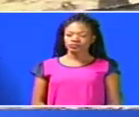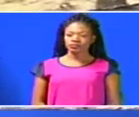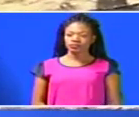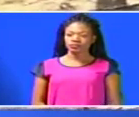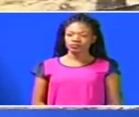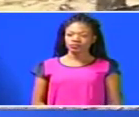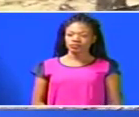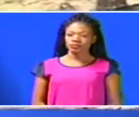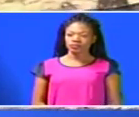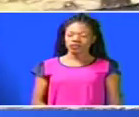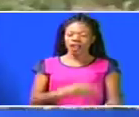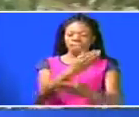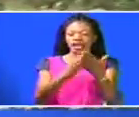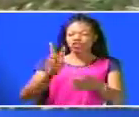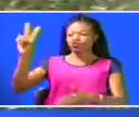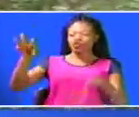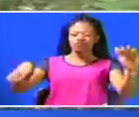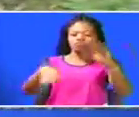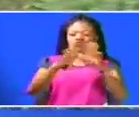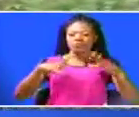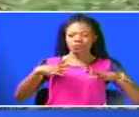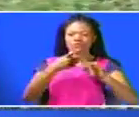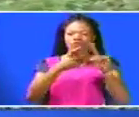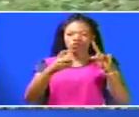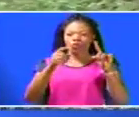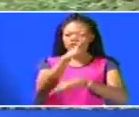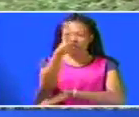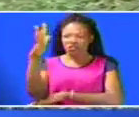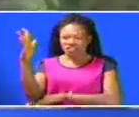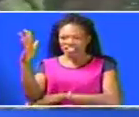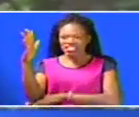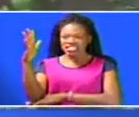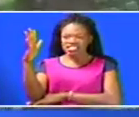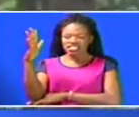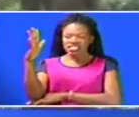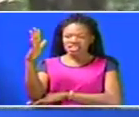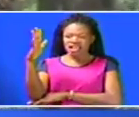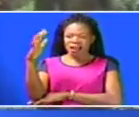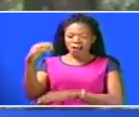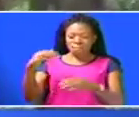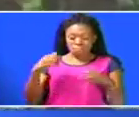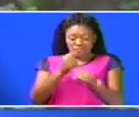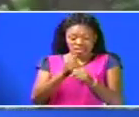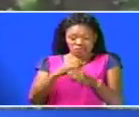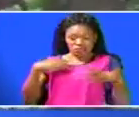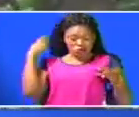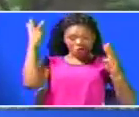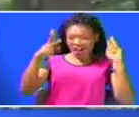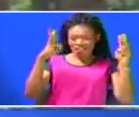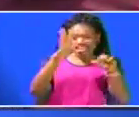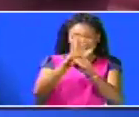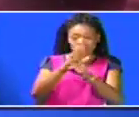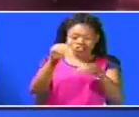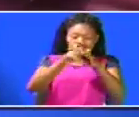Awamu ya pili ya kuwaondoa watu kutoka msitu wa Mau haiwakoseshi usingizi wanaolengwa pekee bali pia viongozi